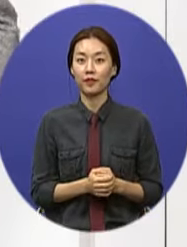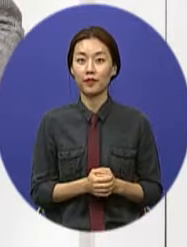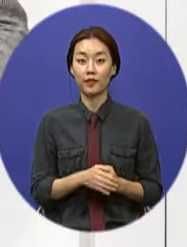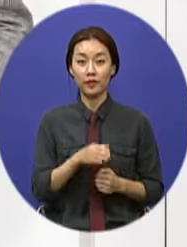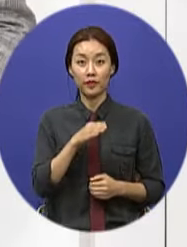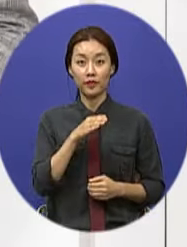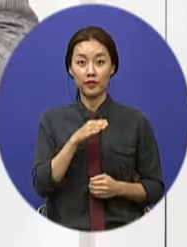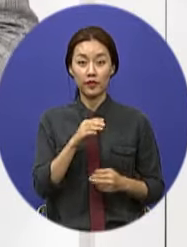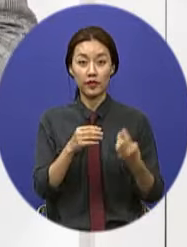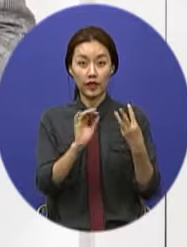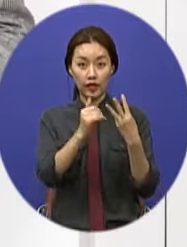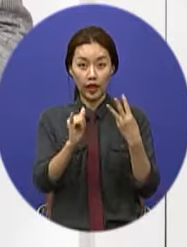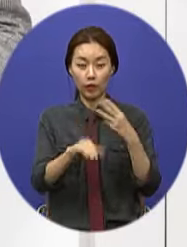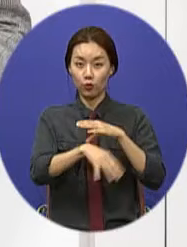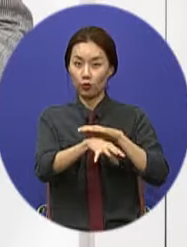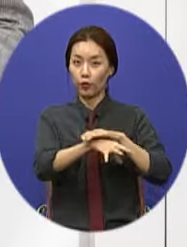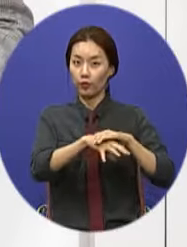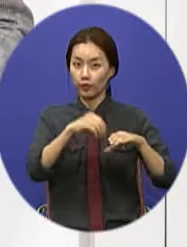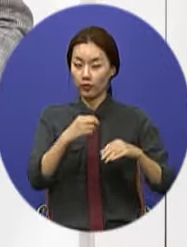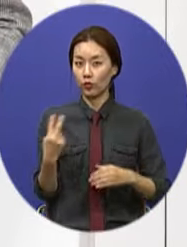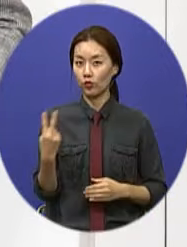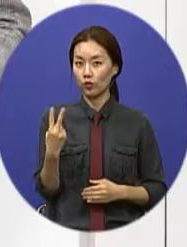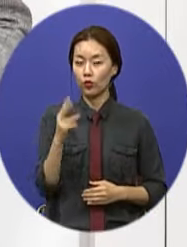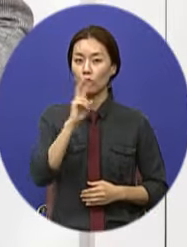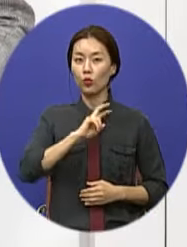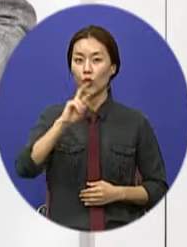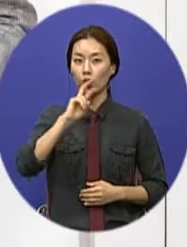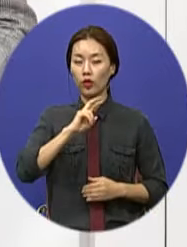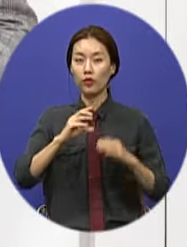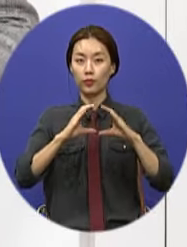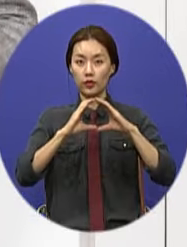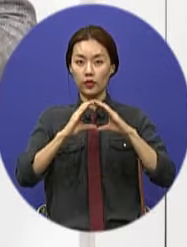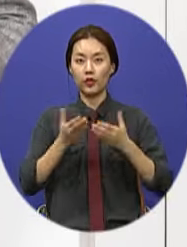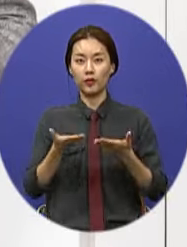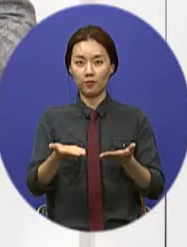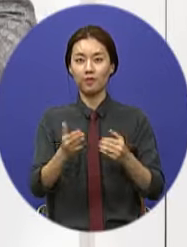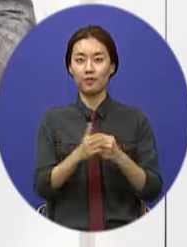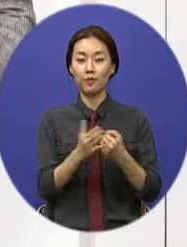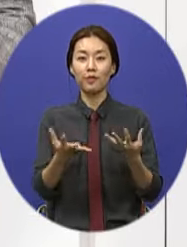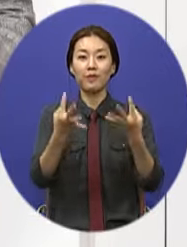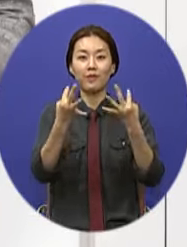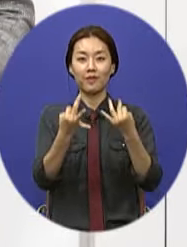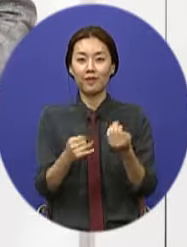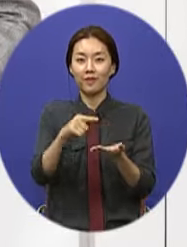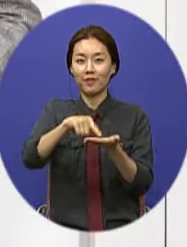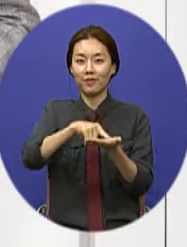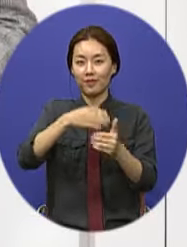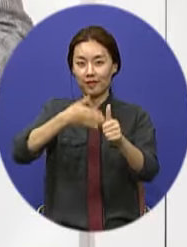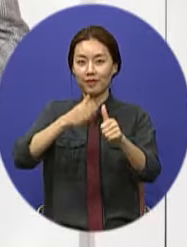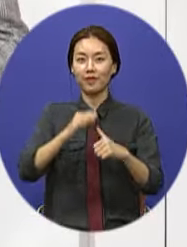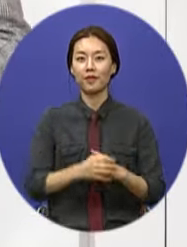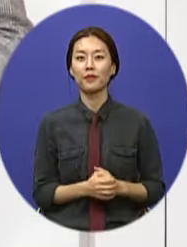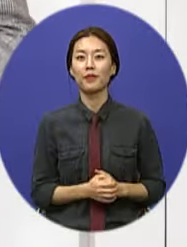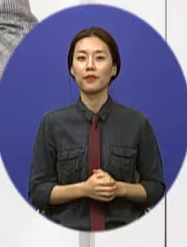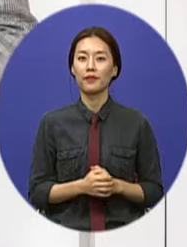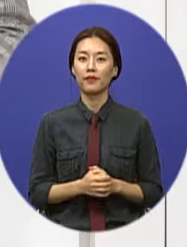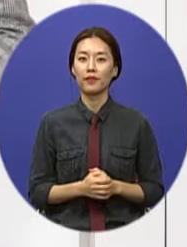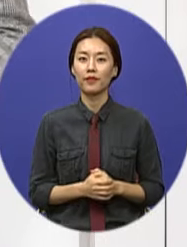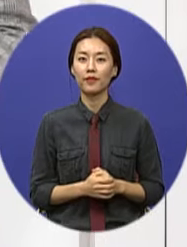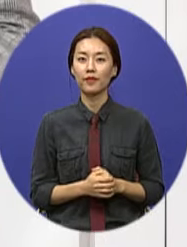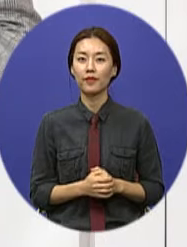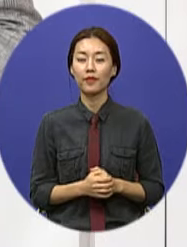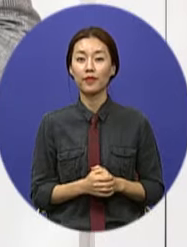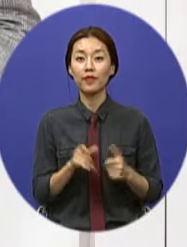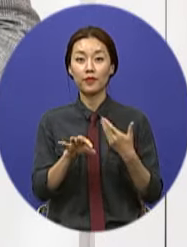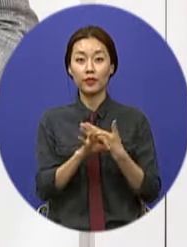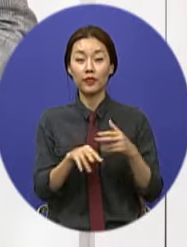이 세 분을 추첨을 해가지고 MC들의 사인 CD를 드릴 테니까요. 여러분들 많이 많이 눌러주시기 바라겠습니다. 그렇습니다. 네.